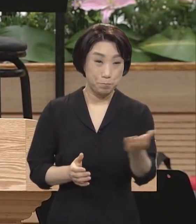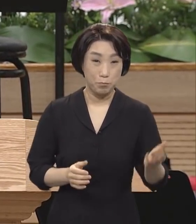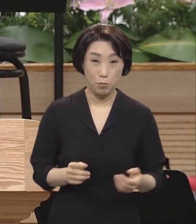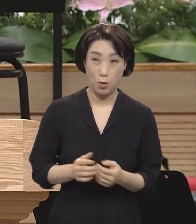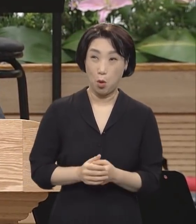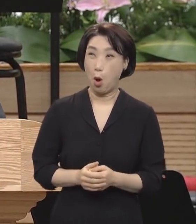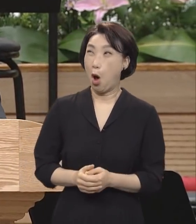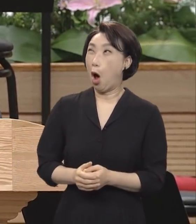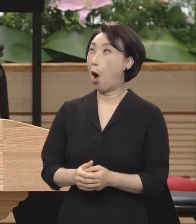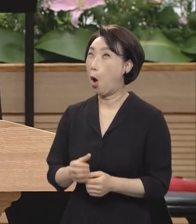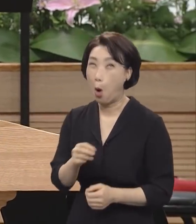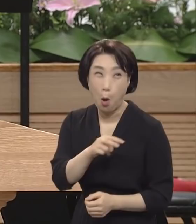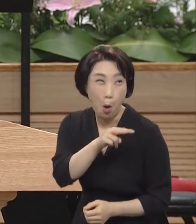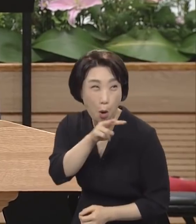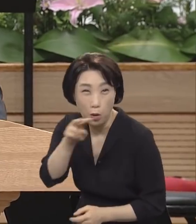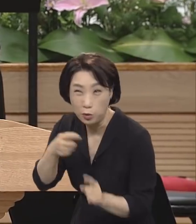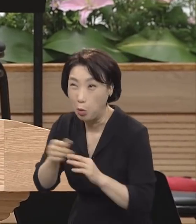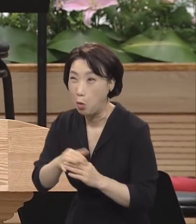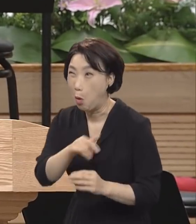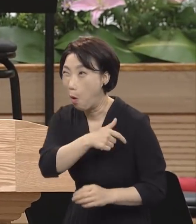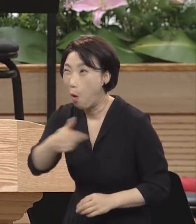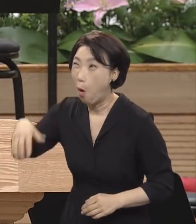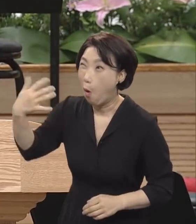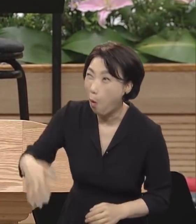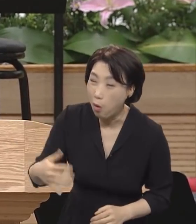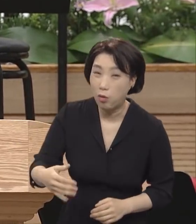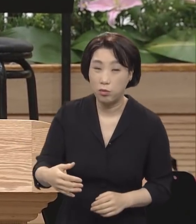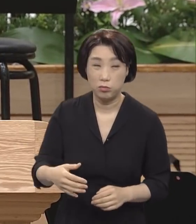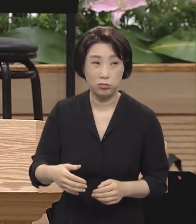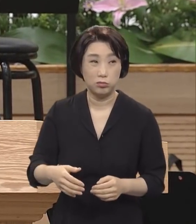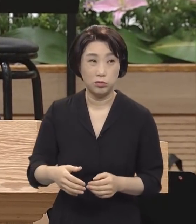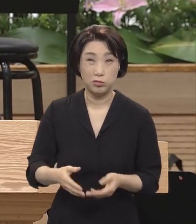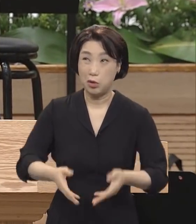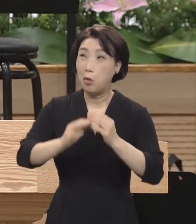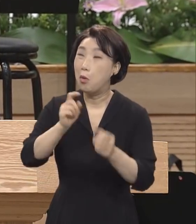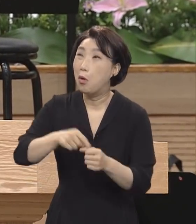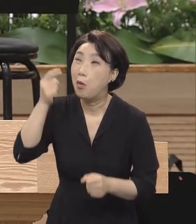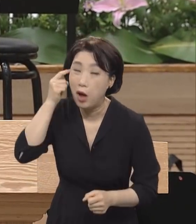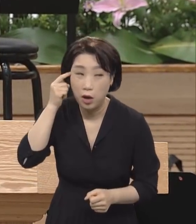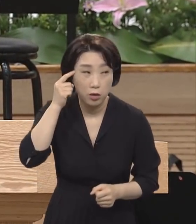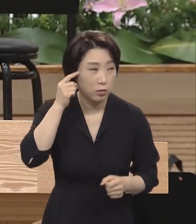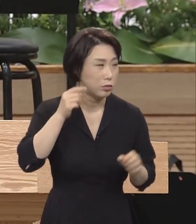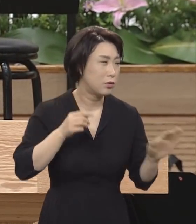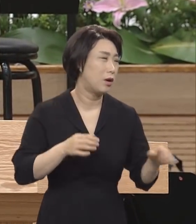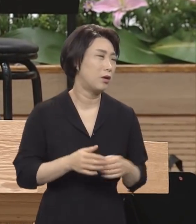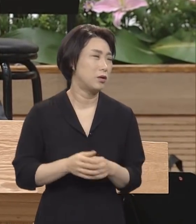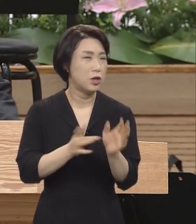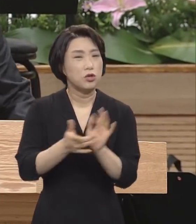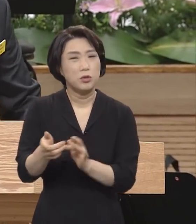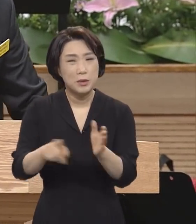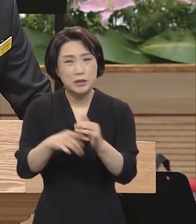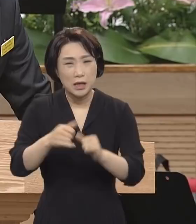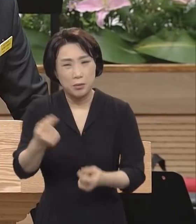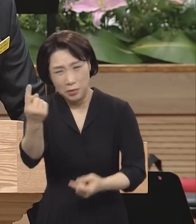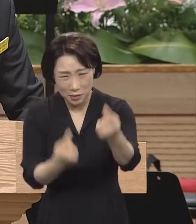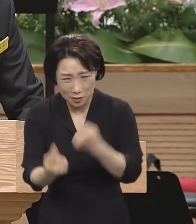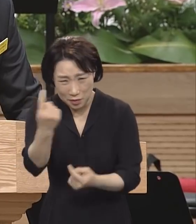왜 이렇게 교회를 크게 지었어? 왜 크게 지어? 예수 믿는 사람을 모아놓으니까 커지는 거야